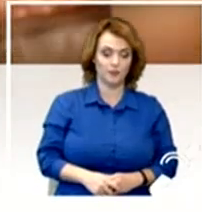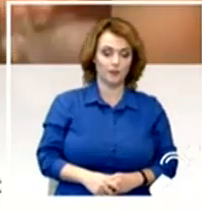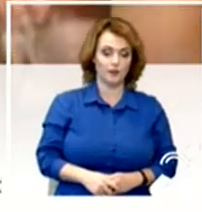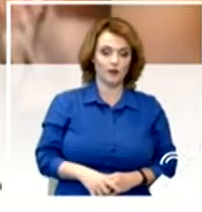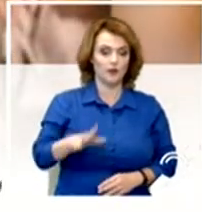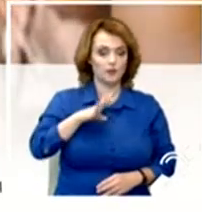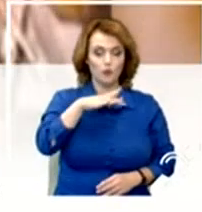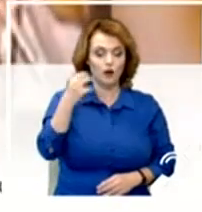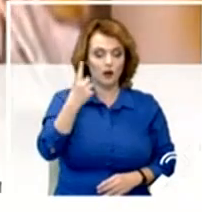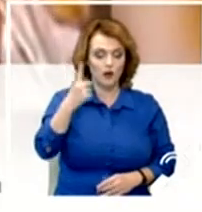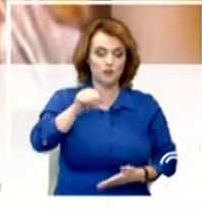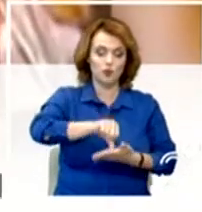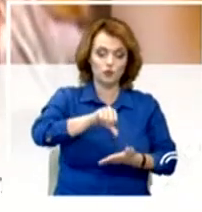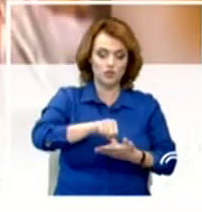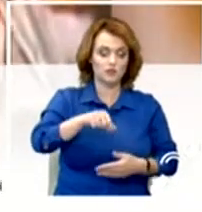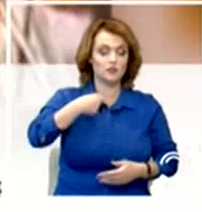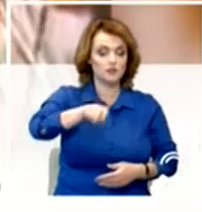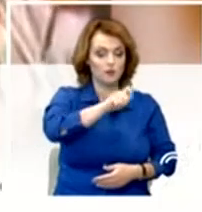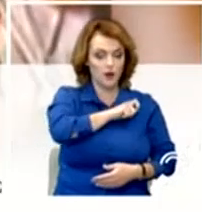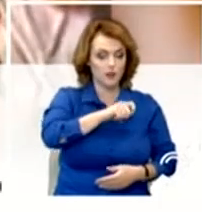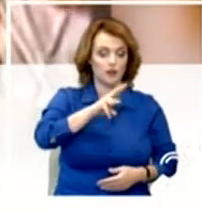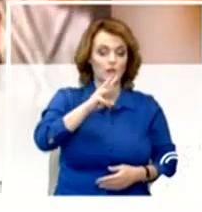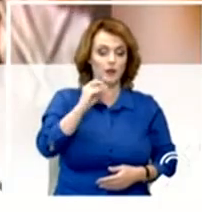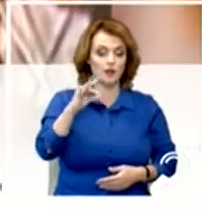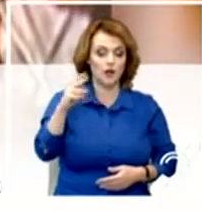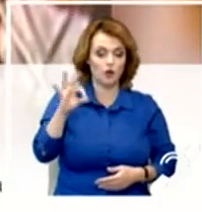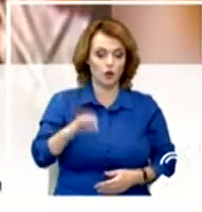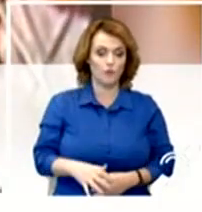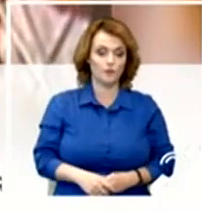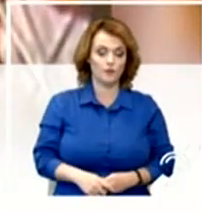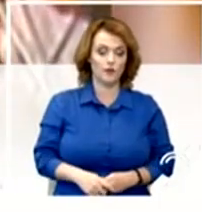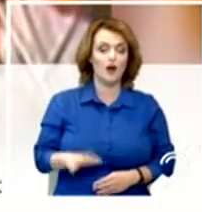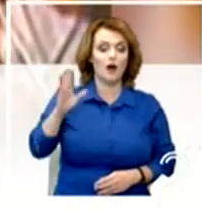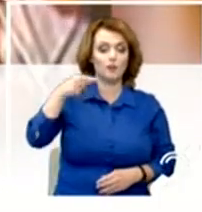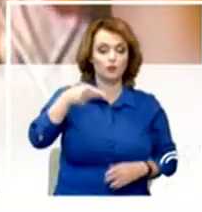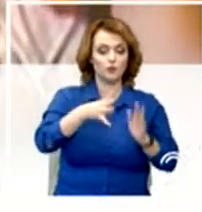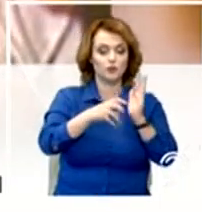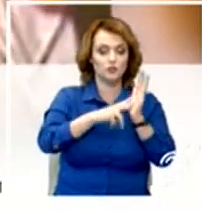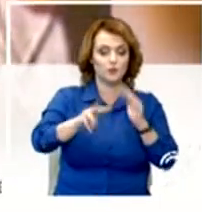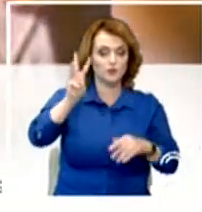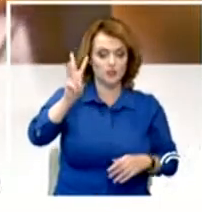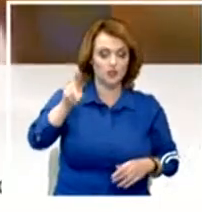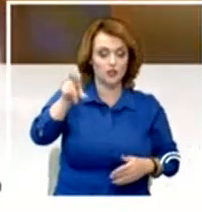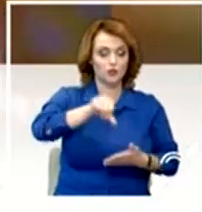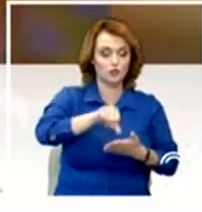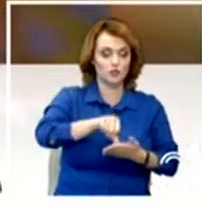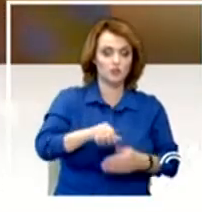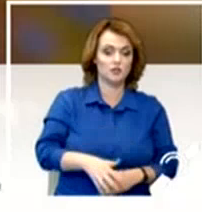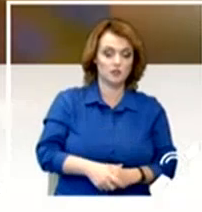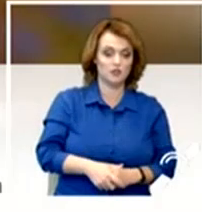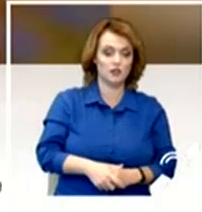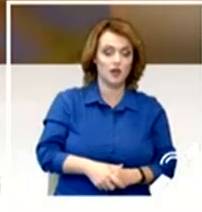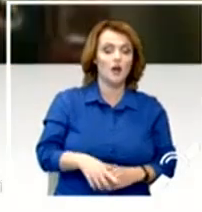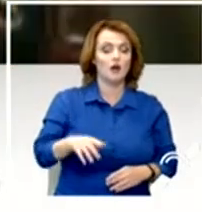Milano. În 1997 a interpretat, în premieră mondială, sub bagheta lui Lorin Mazel, Seven Gates